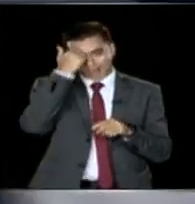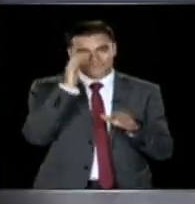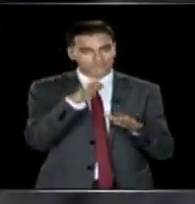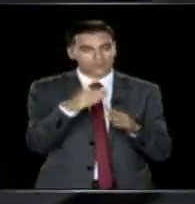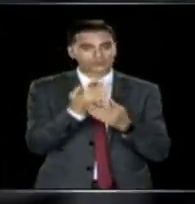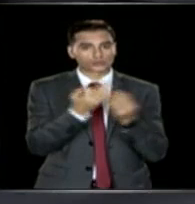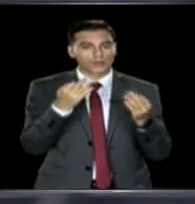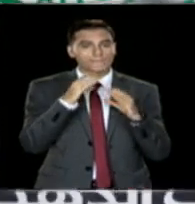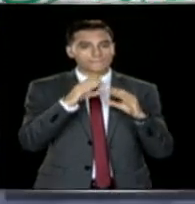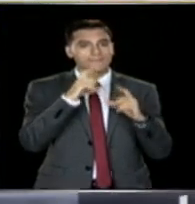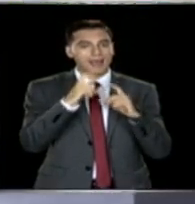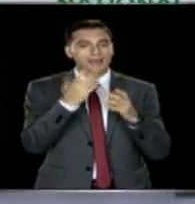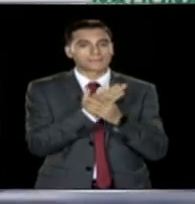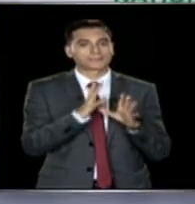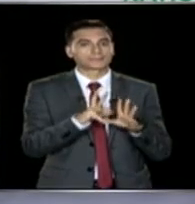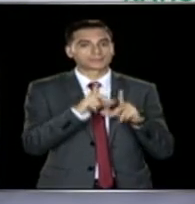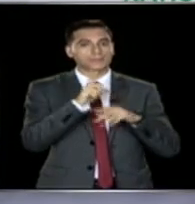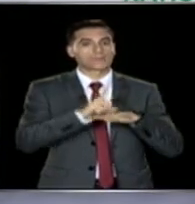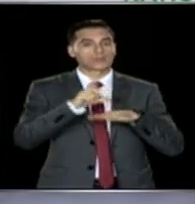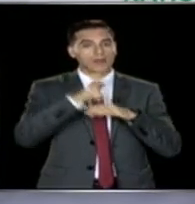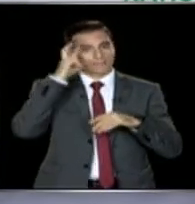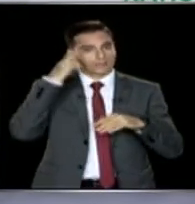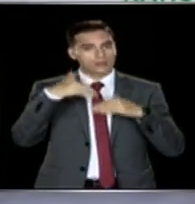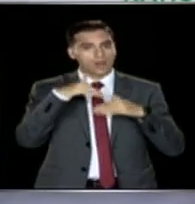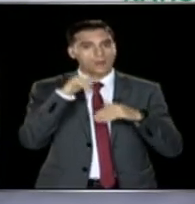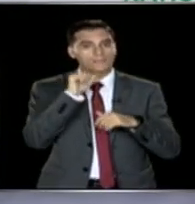خزنة البنك الأهلي لإعداد المنتخبات الوطنية